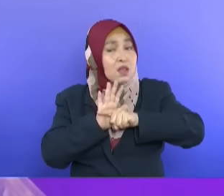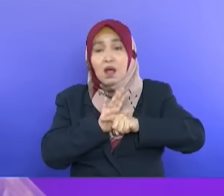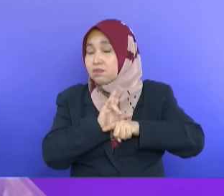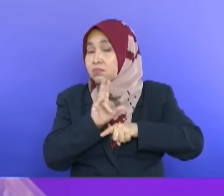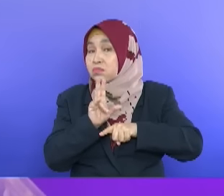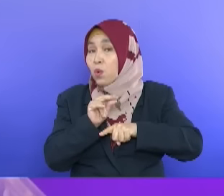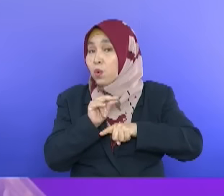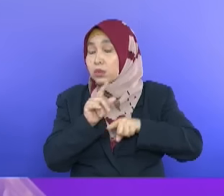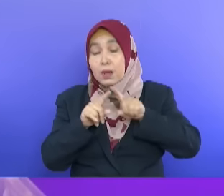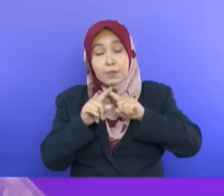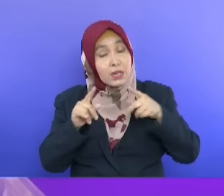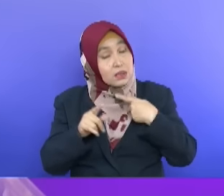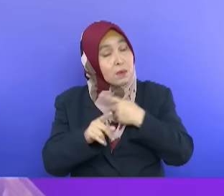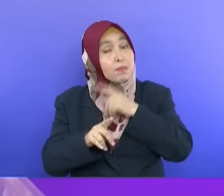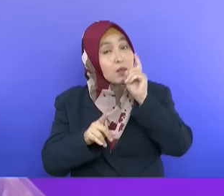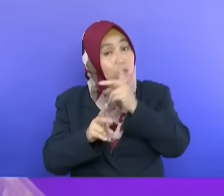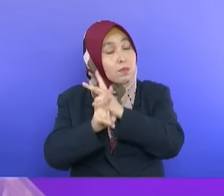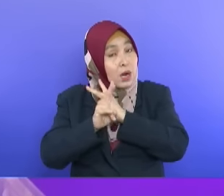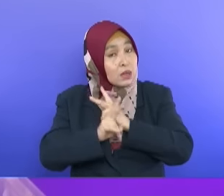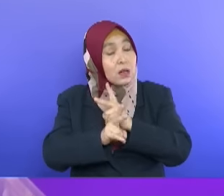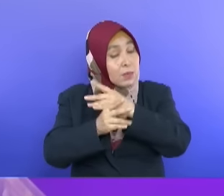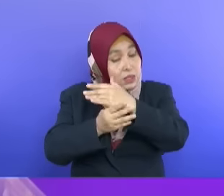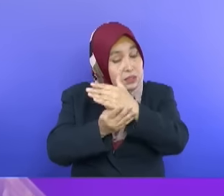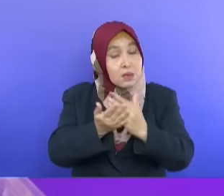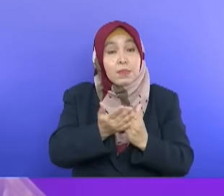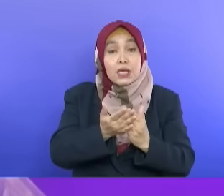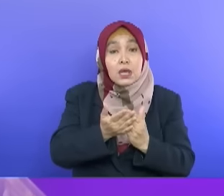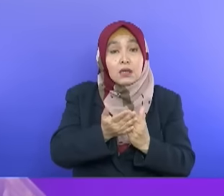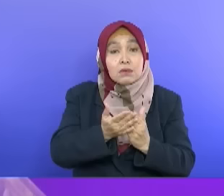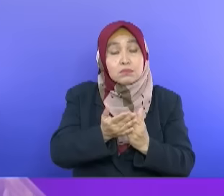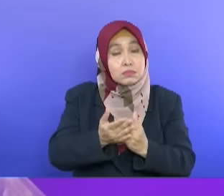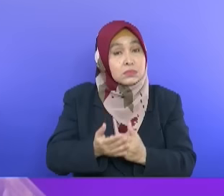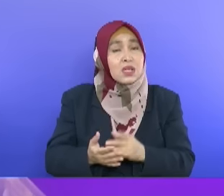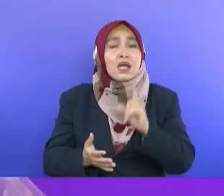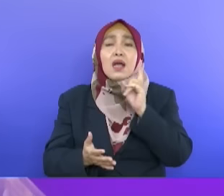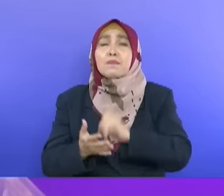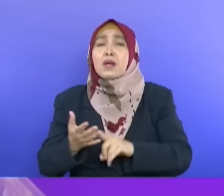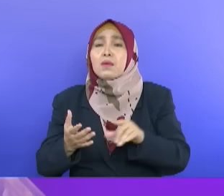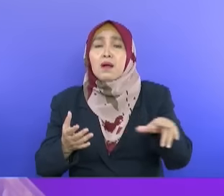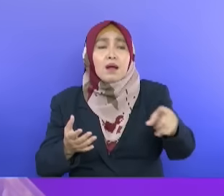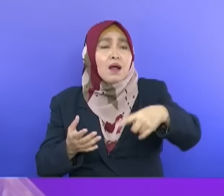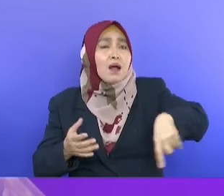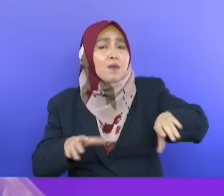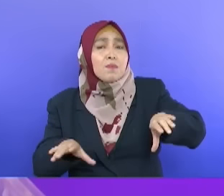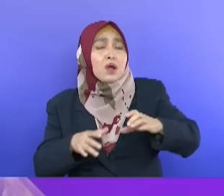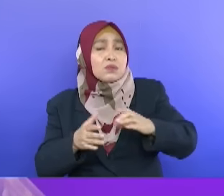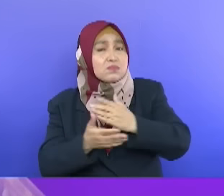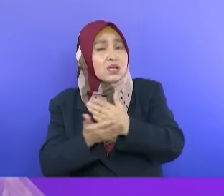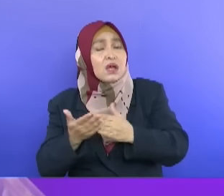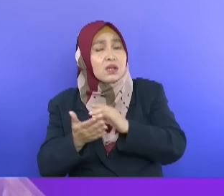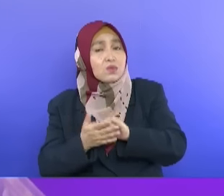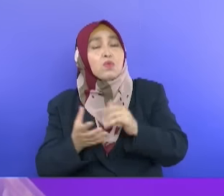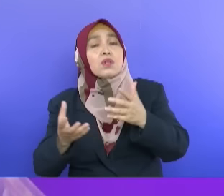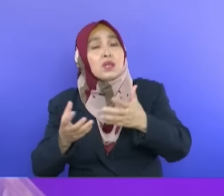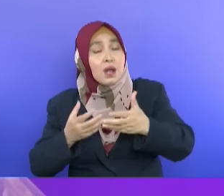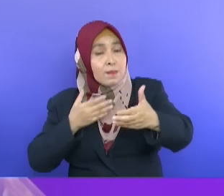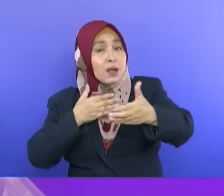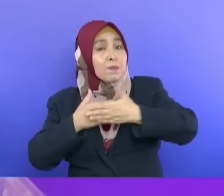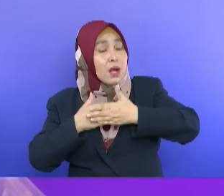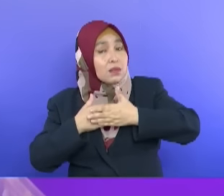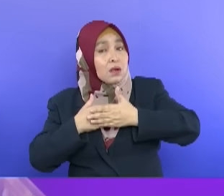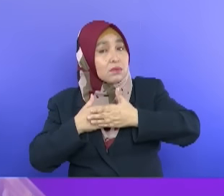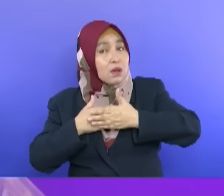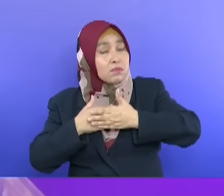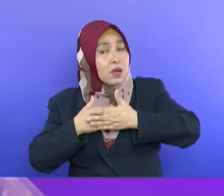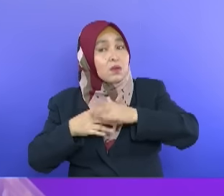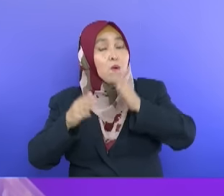kita perlu berhati-hati pada sebagian sebagian dari mereka apakah yang mereka buat sebagian mereka itu ingin mengembalikan kamu